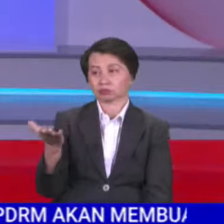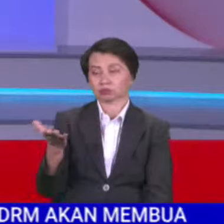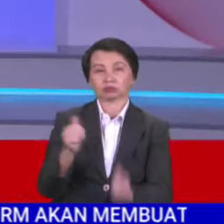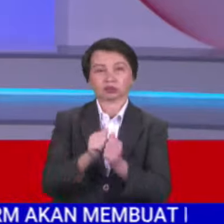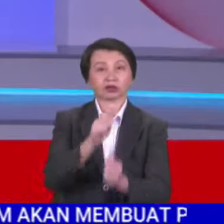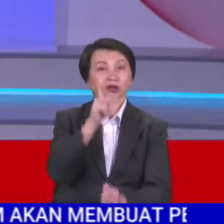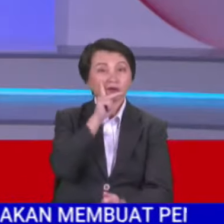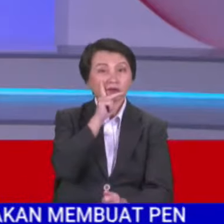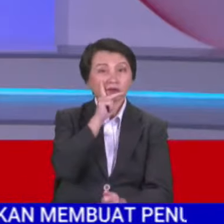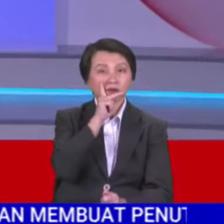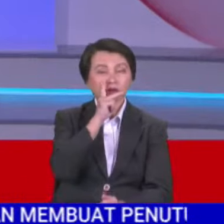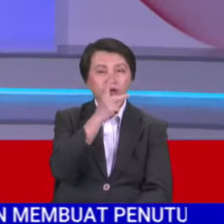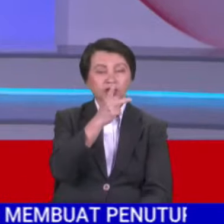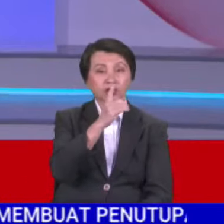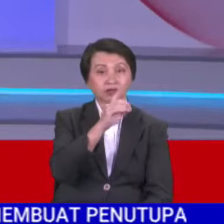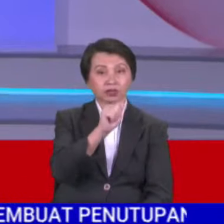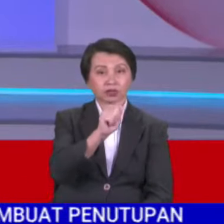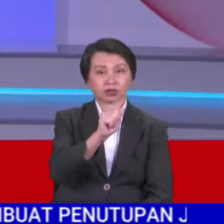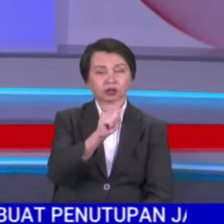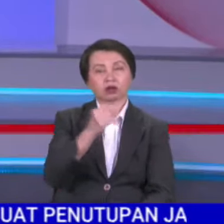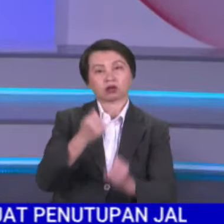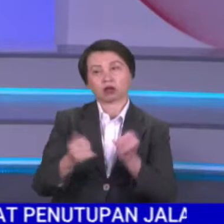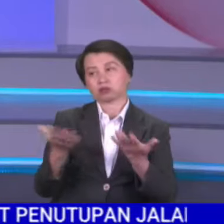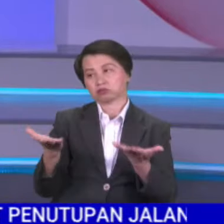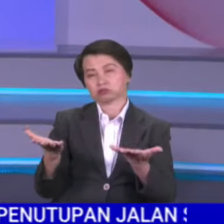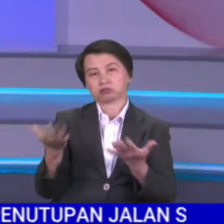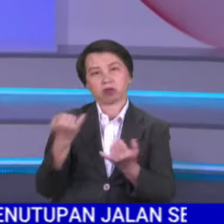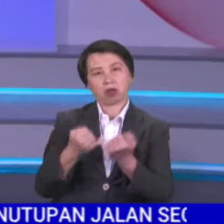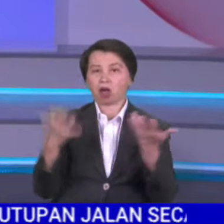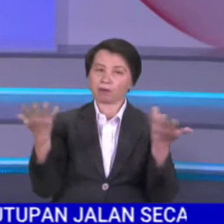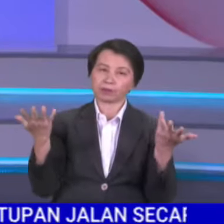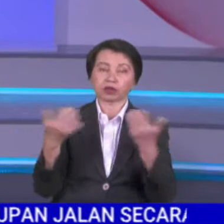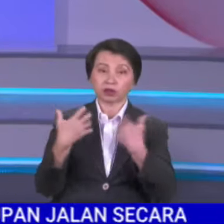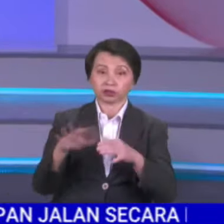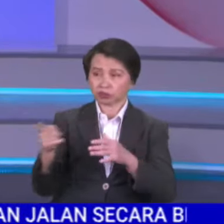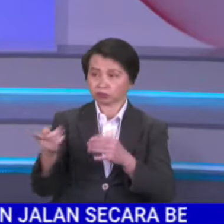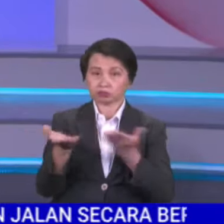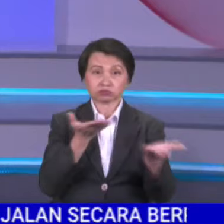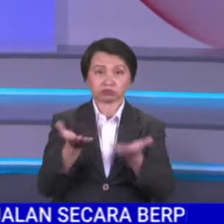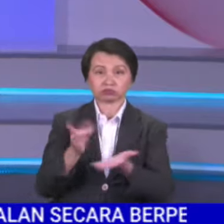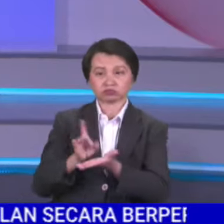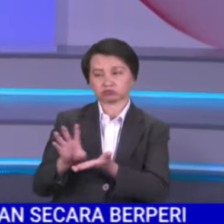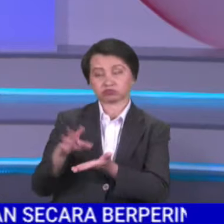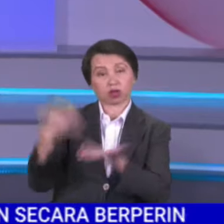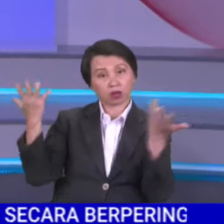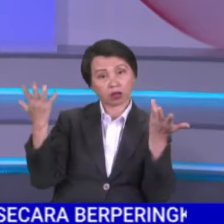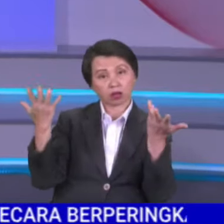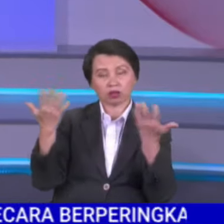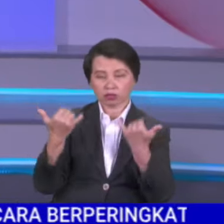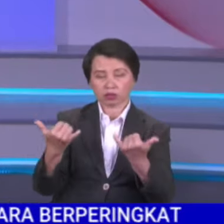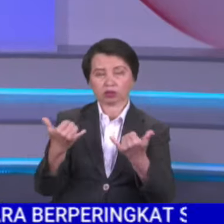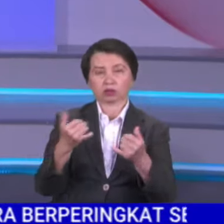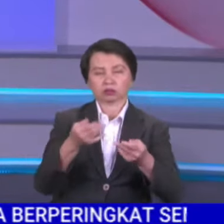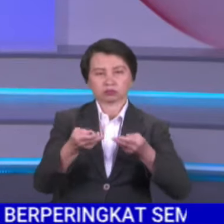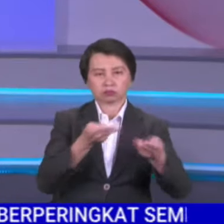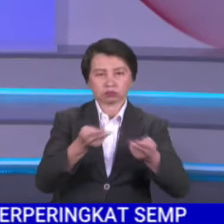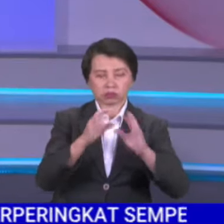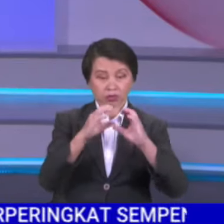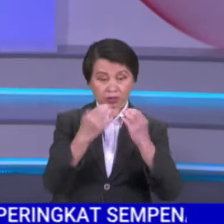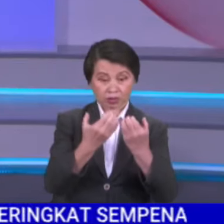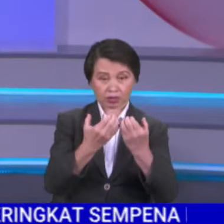bersama Kedah Darul Aman KDA FC akhirnya sampai ke penghujung selepas khidmatnya ditamatkan serta-merta oleh pihak pengurusan